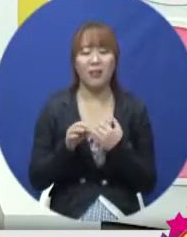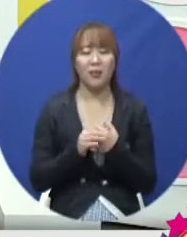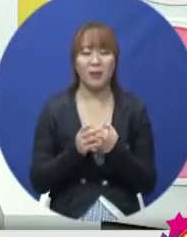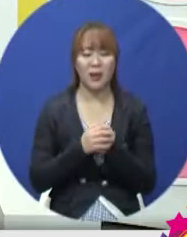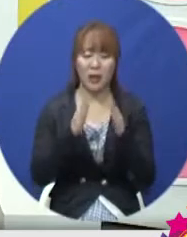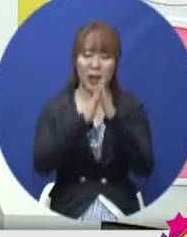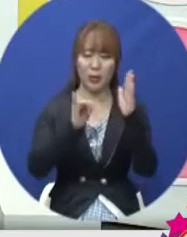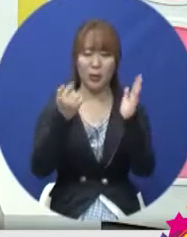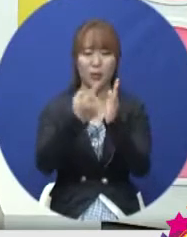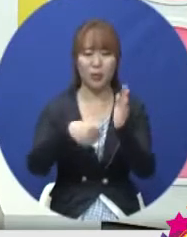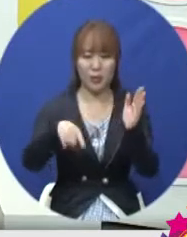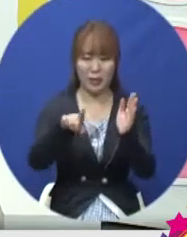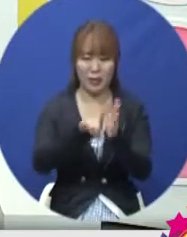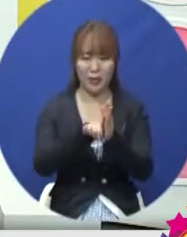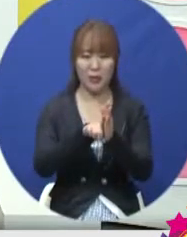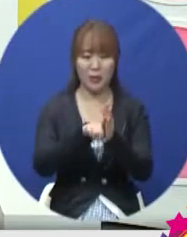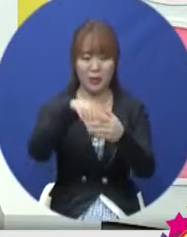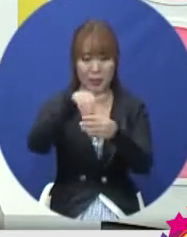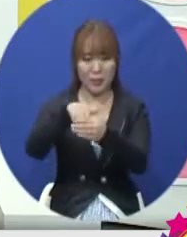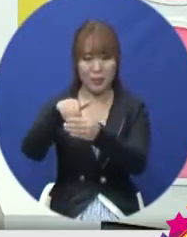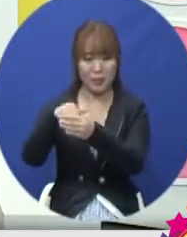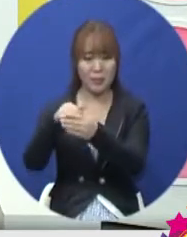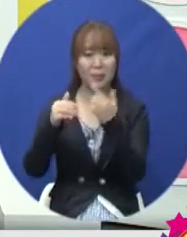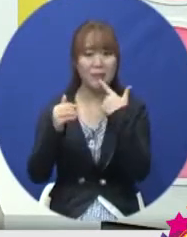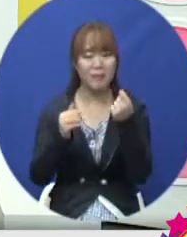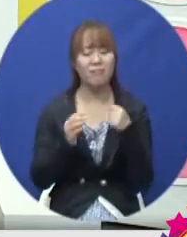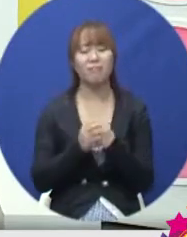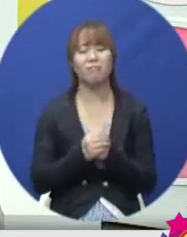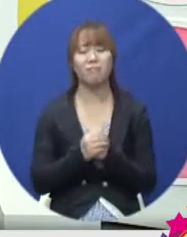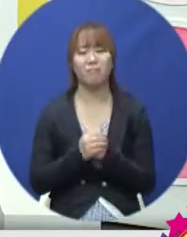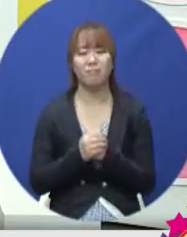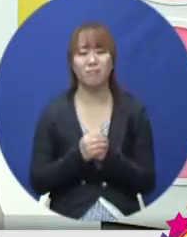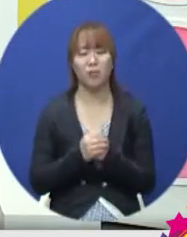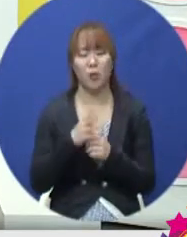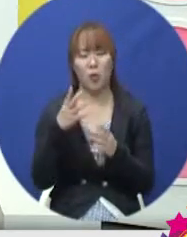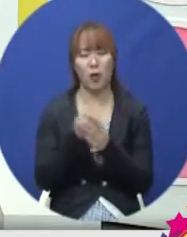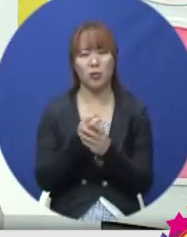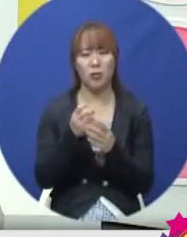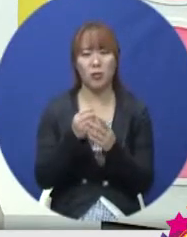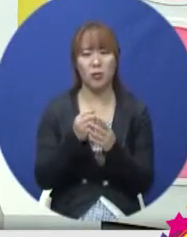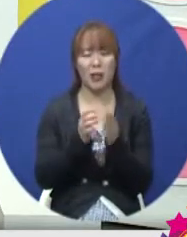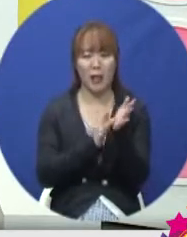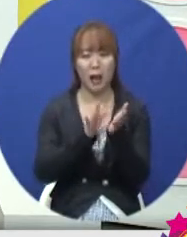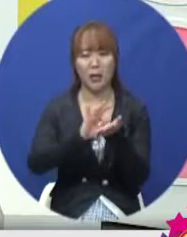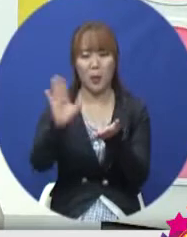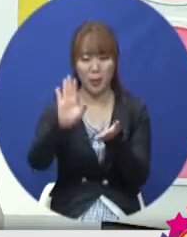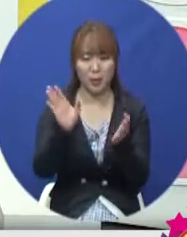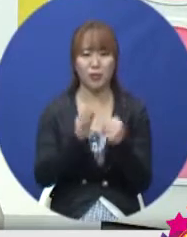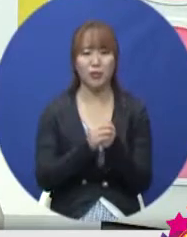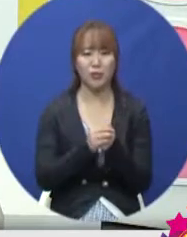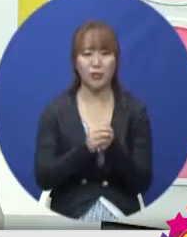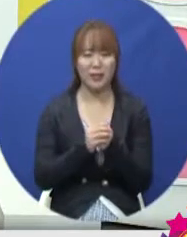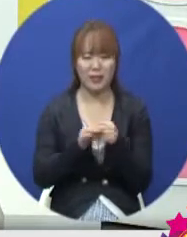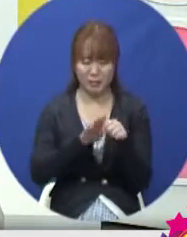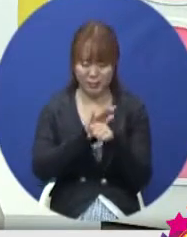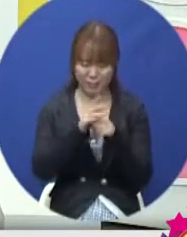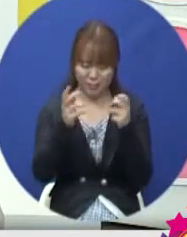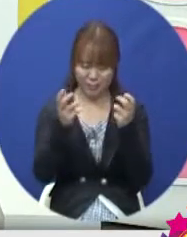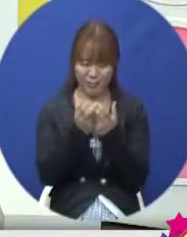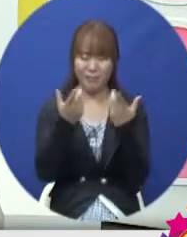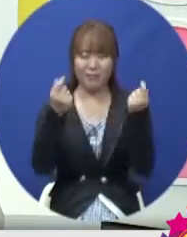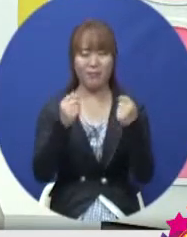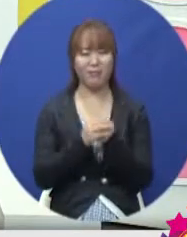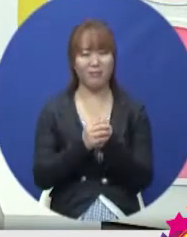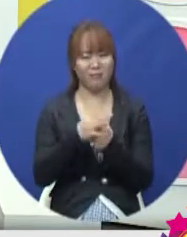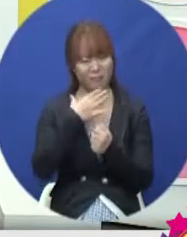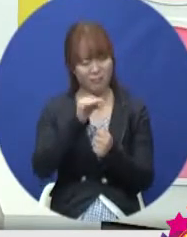완전 가족들을 위해서 그걸 심으신 네네. 거잖아요. 네네. 무공해인 데다가. 무공해죠. 정성이 가득 담긴 데다가.